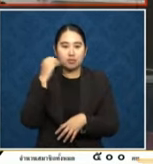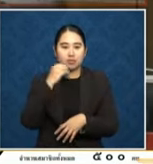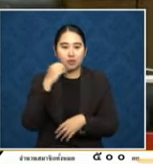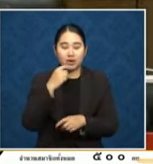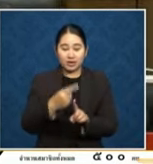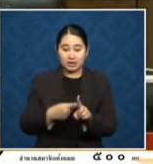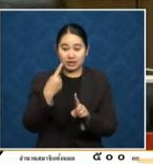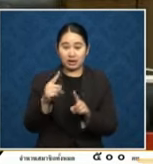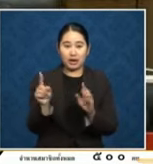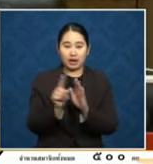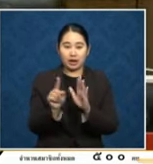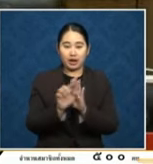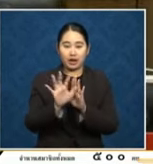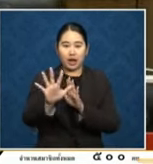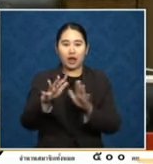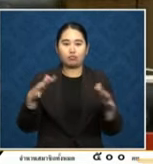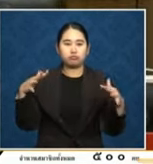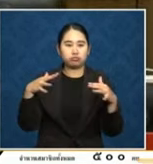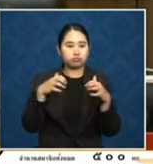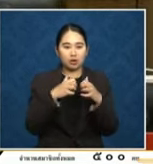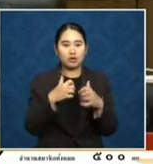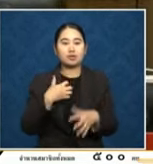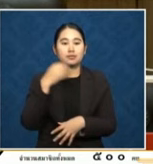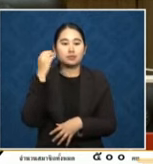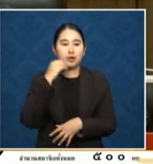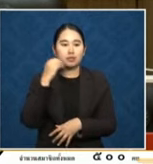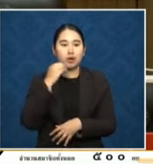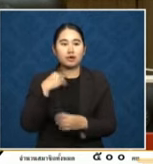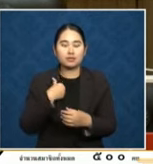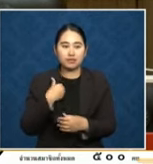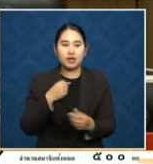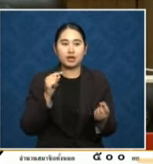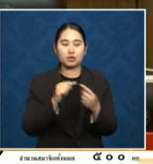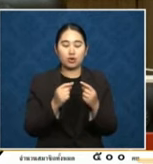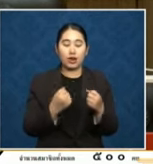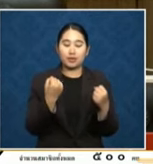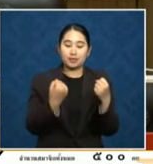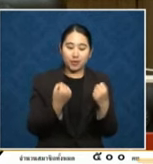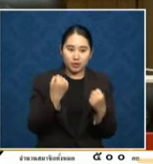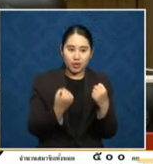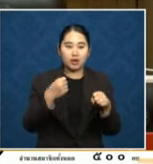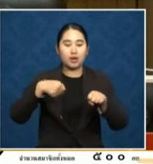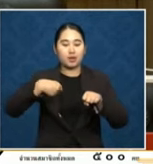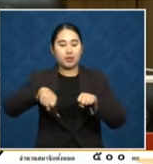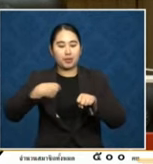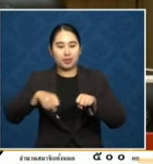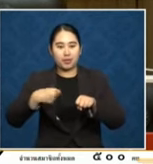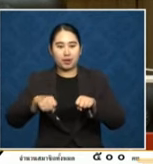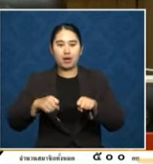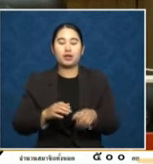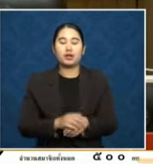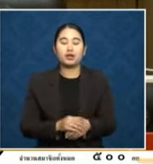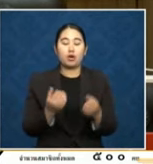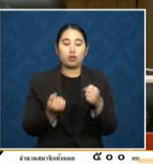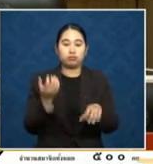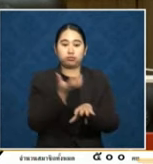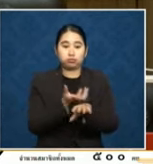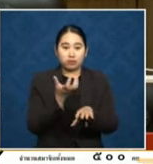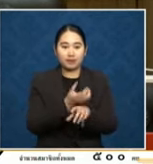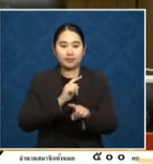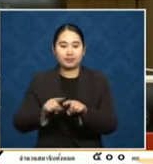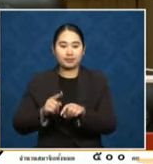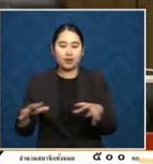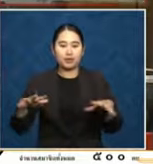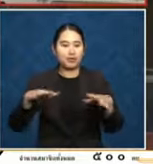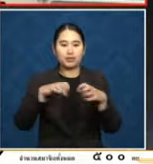งต่อเดือนจากการใช้รถใช้ถนนยานพาหนะทั้งจักรยานยนต์รถยนต์นั่งรถบรรทุกนะคะทำให้เ